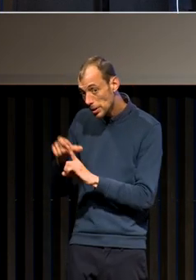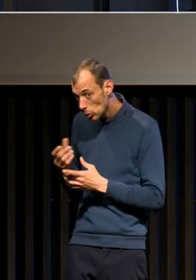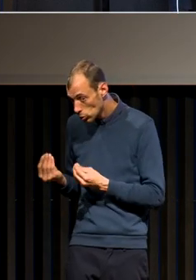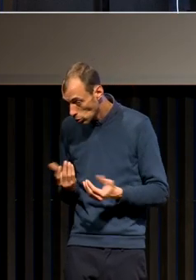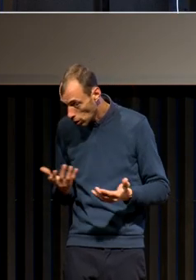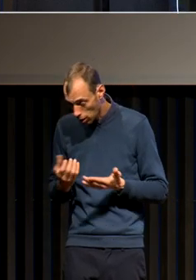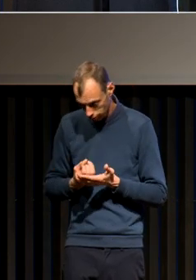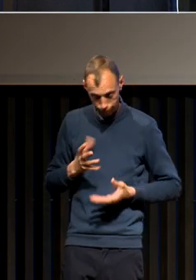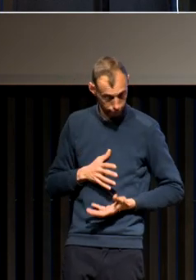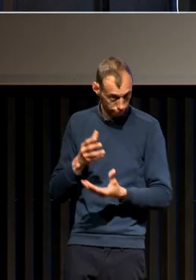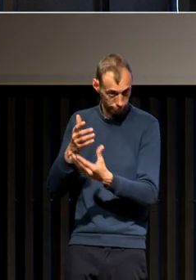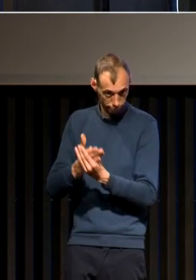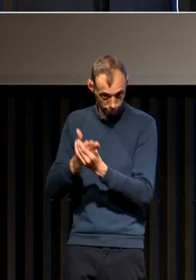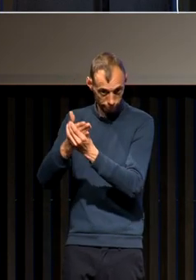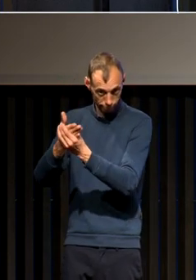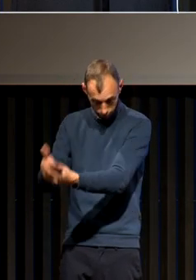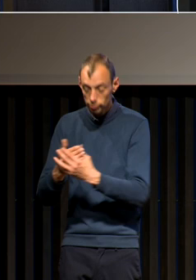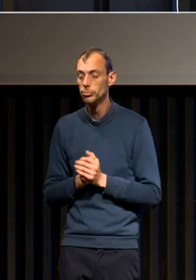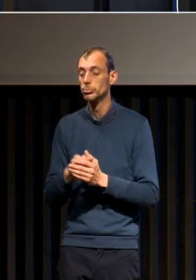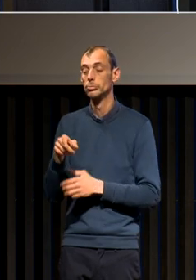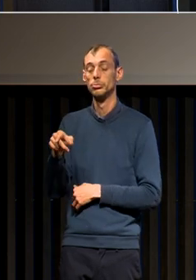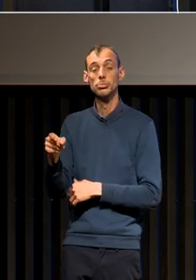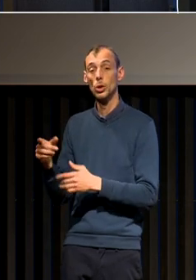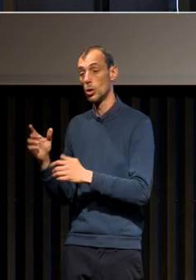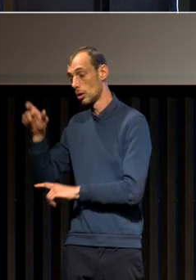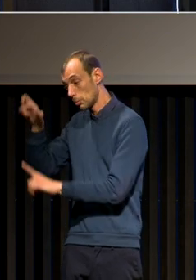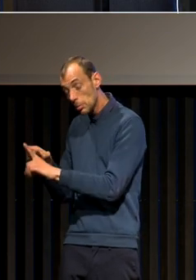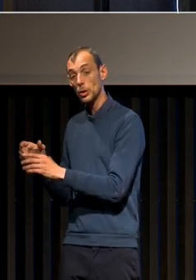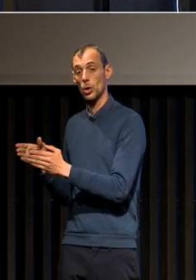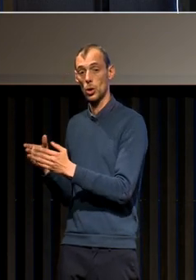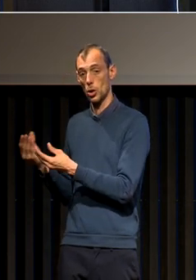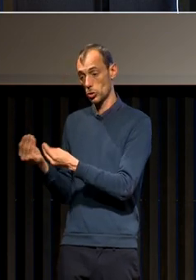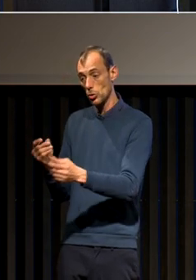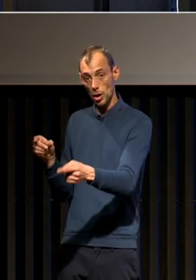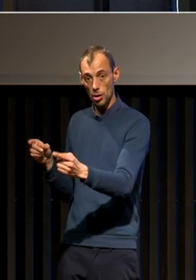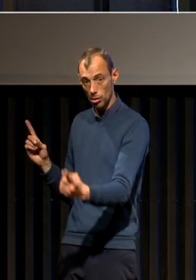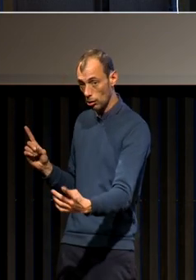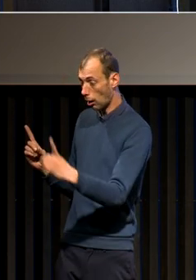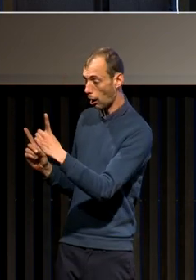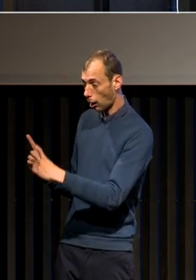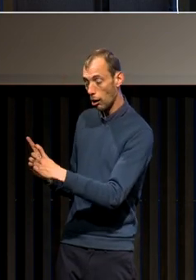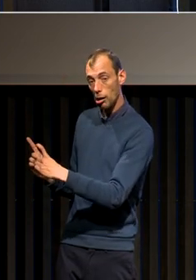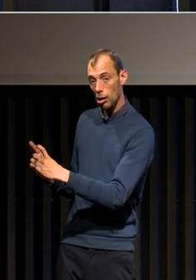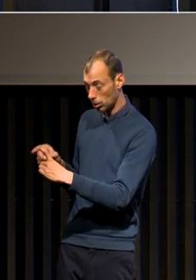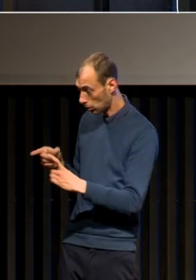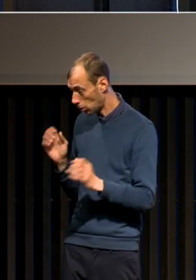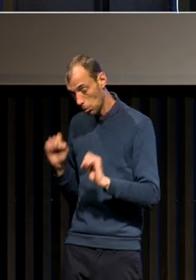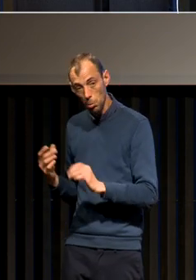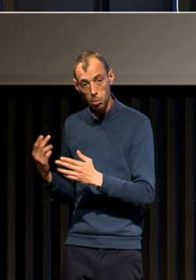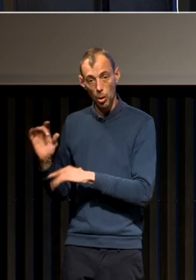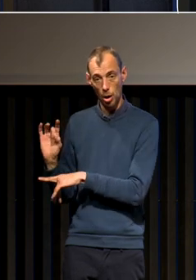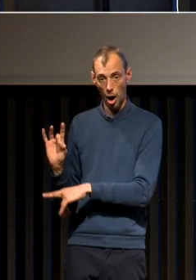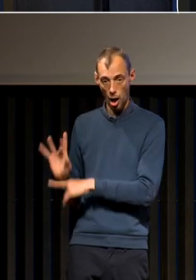interrogera le donneur et le donneur aura le choix de dire non. Le choix appartiendra au